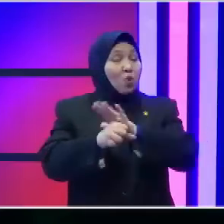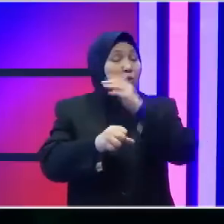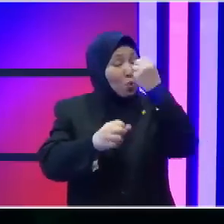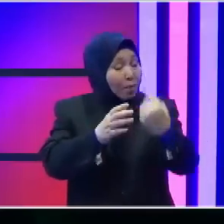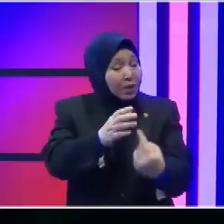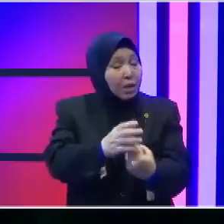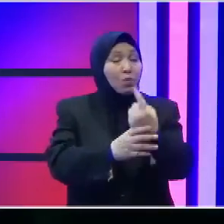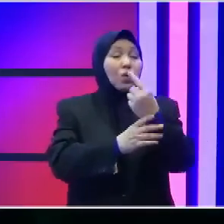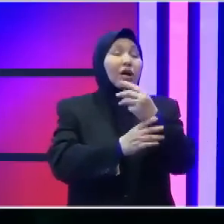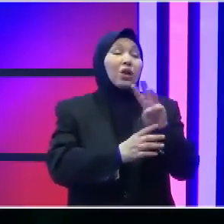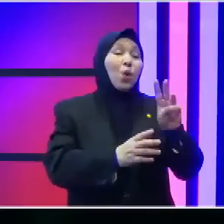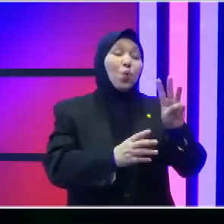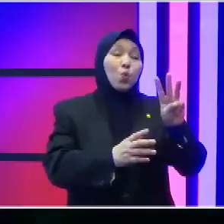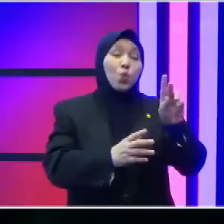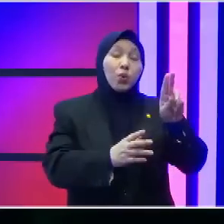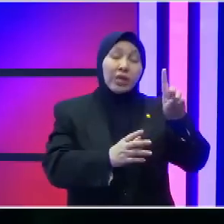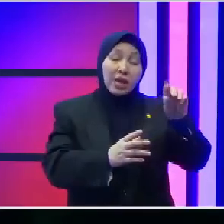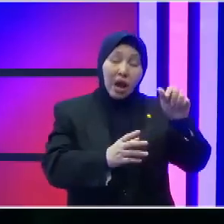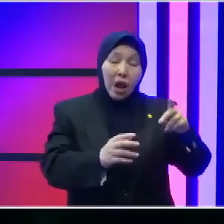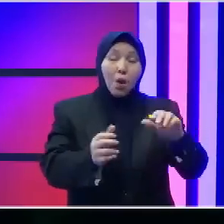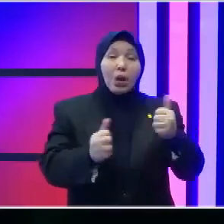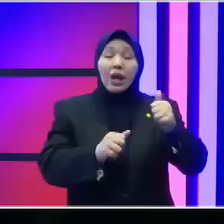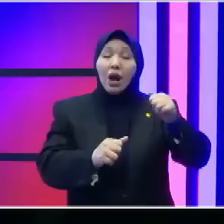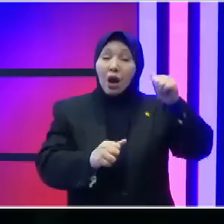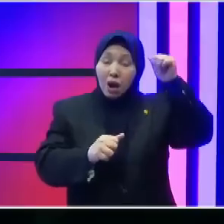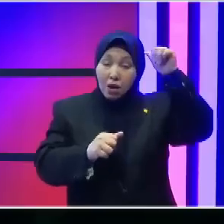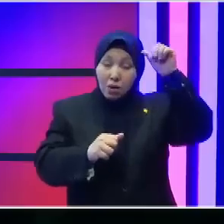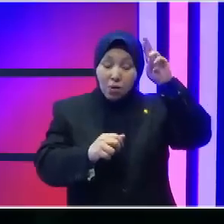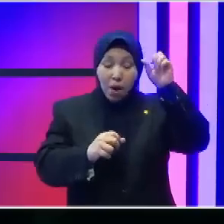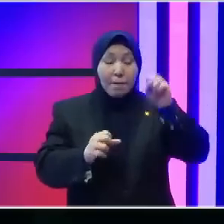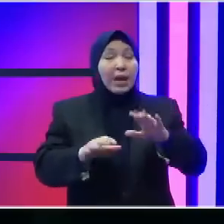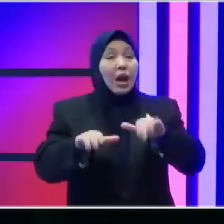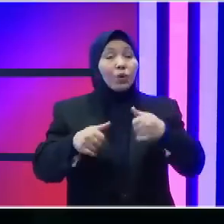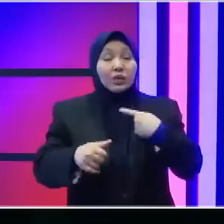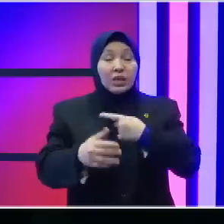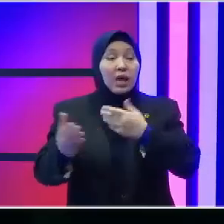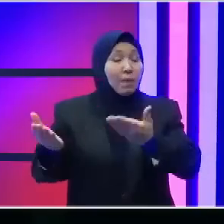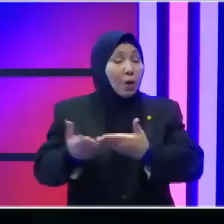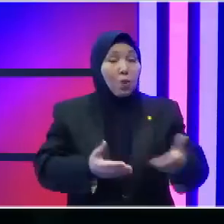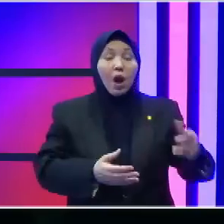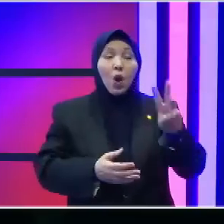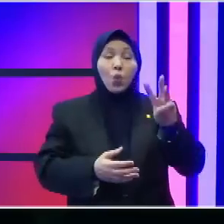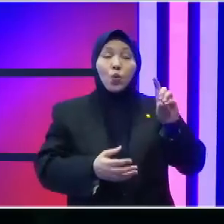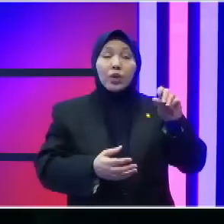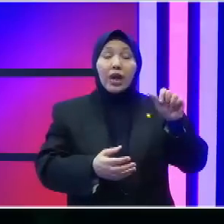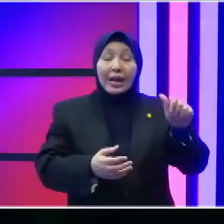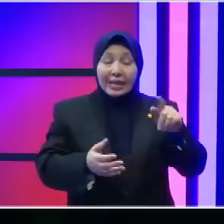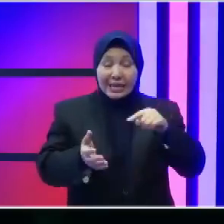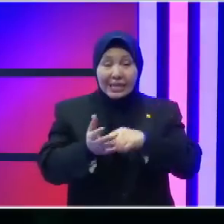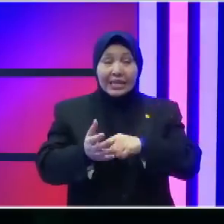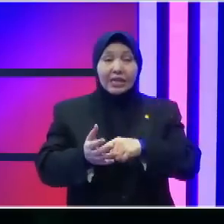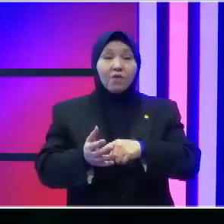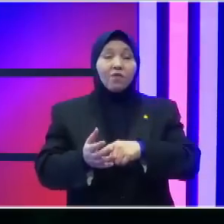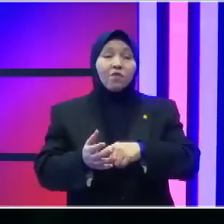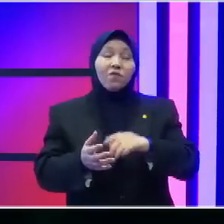oleh Ar-Rahman. Dan bagaimana kita nak membawakan wudda ini lebih lagi, fa